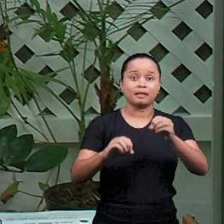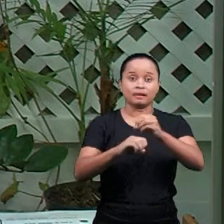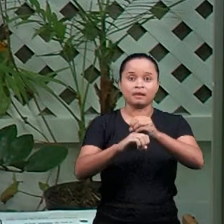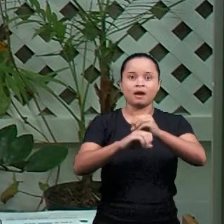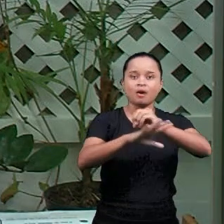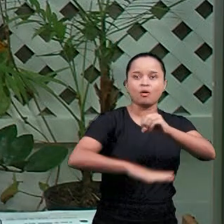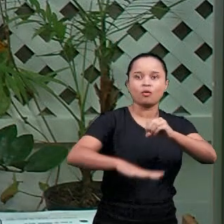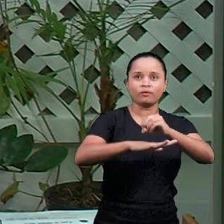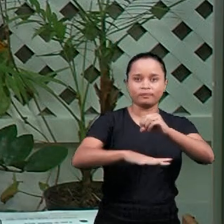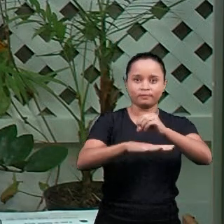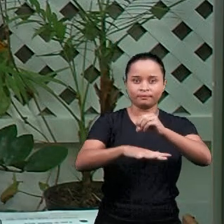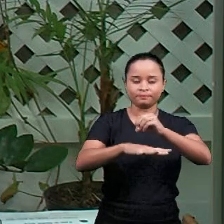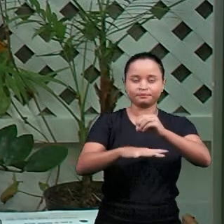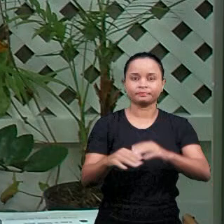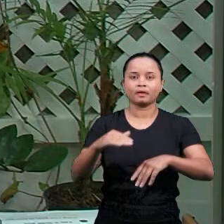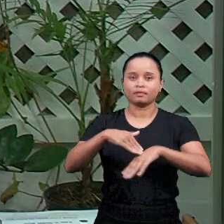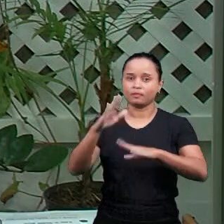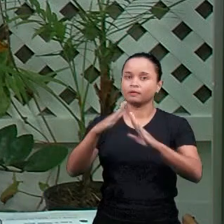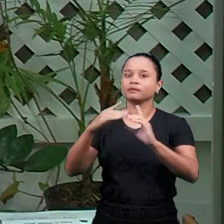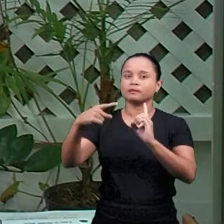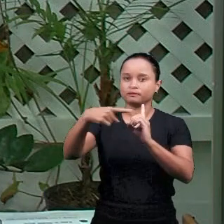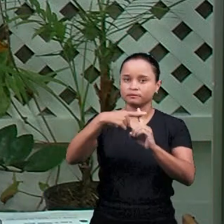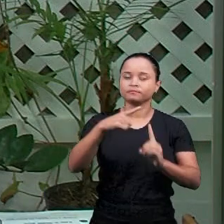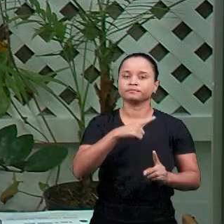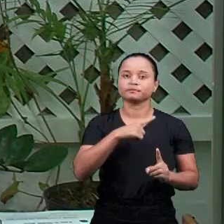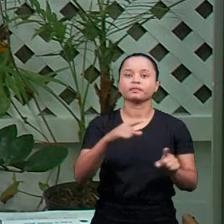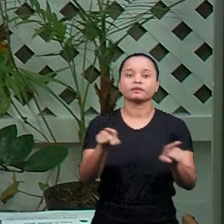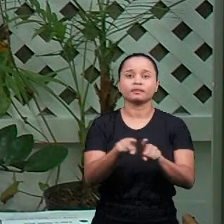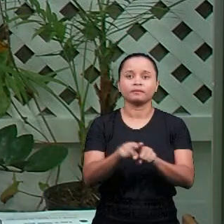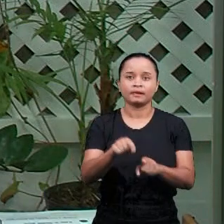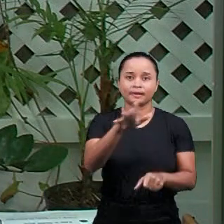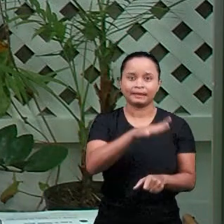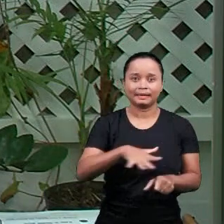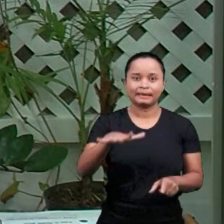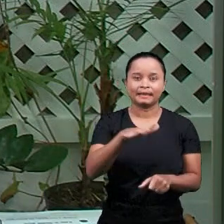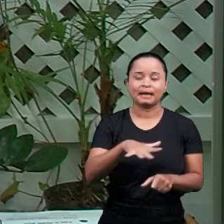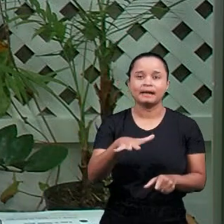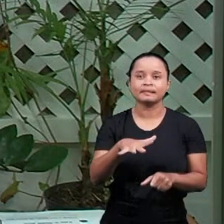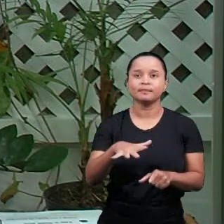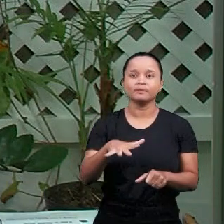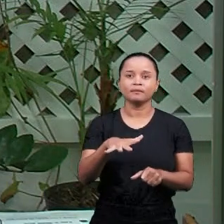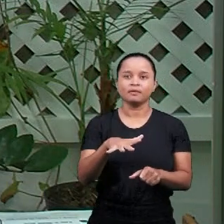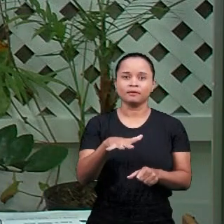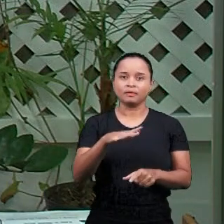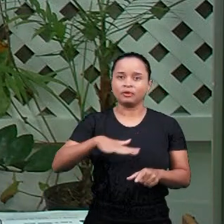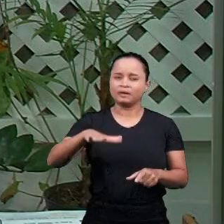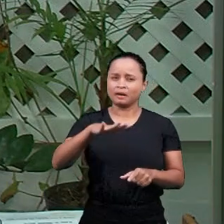l'Océanie. L'église en Océanie aussi dans la région de Mozambique.